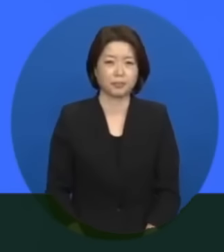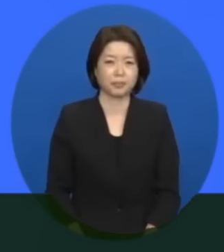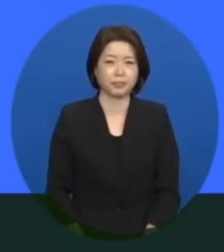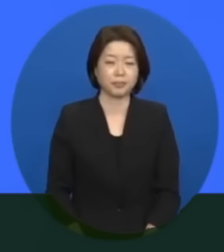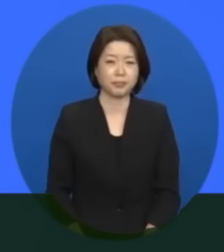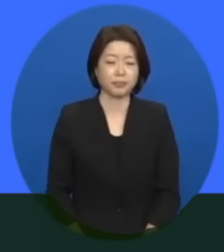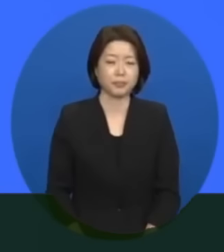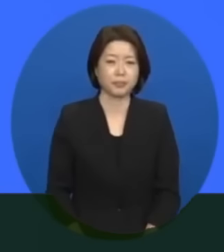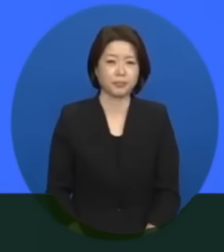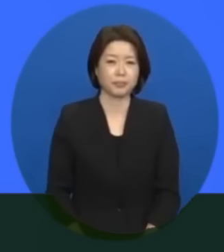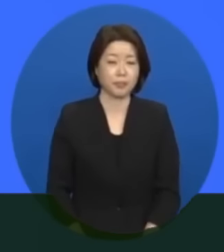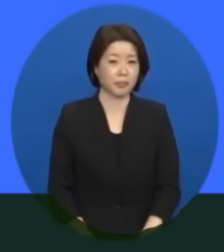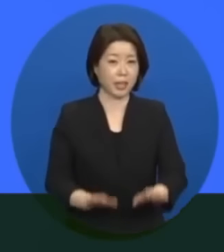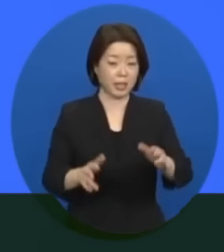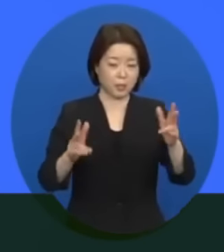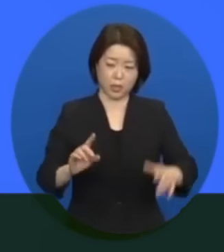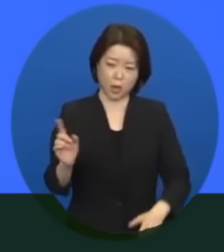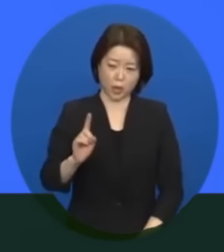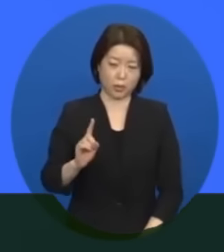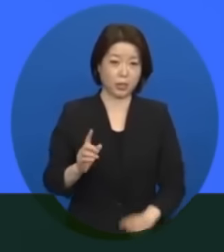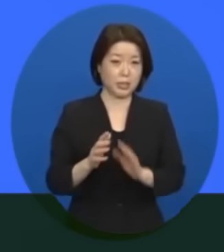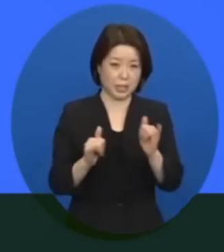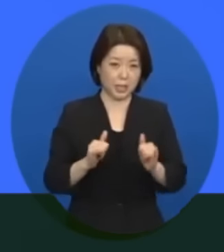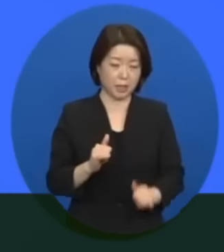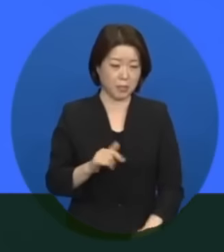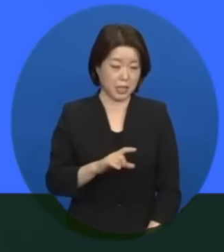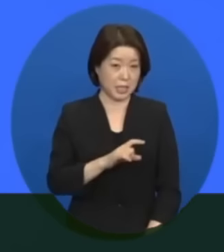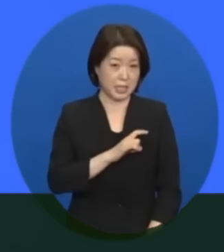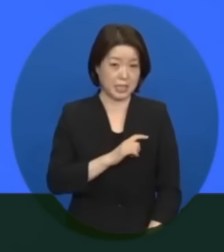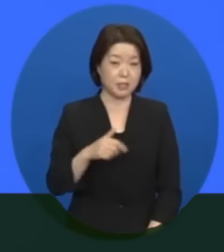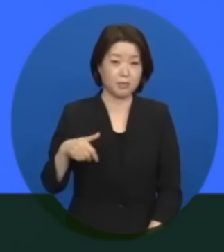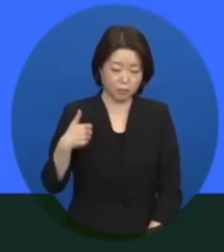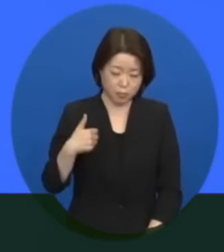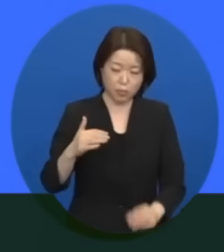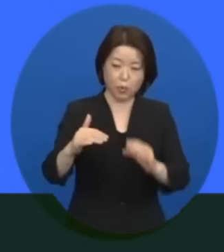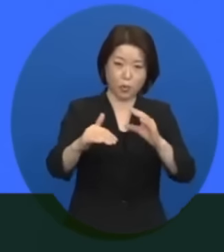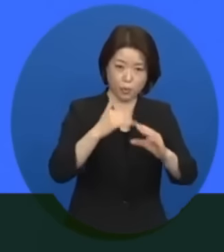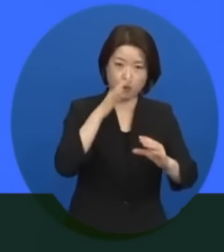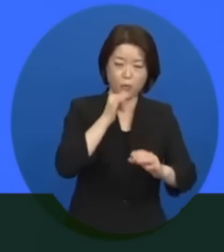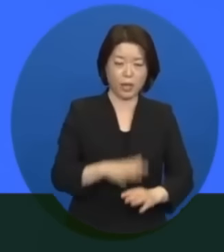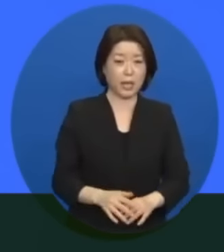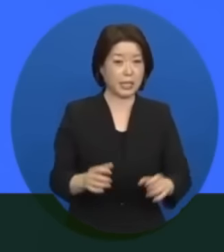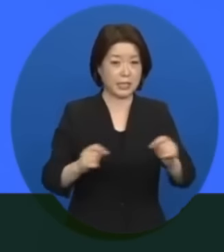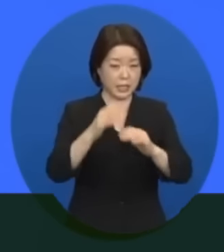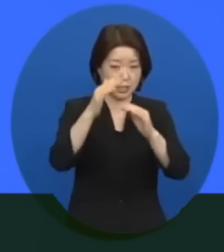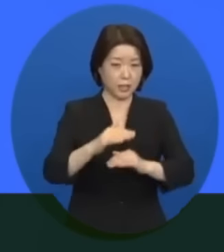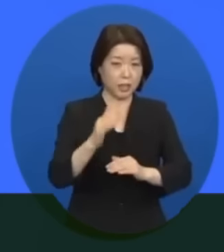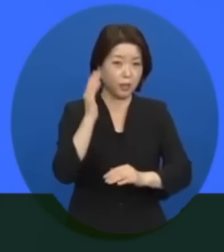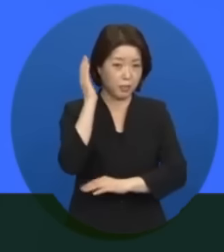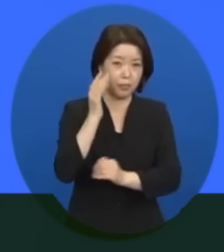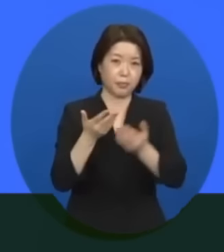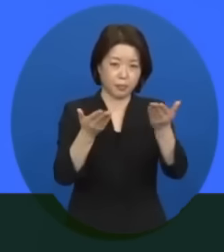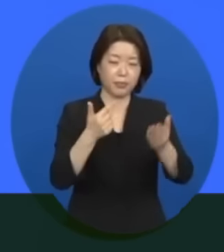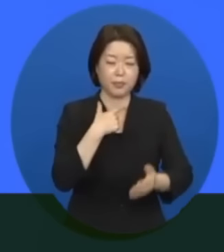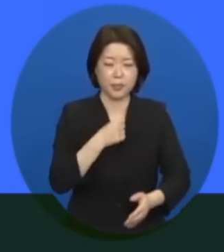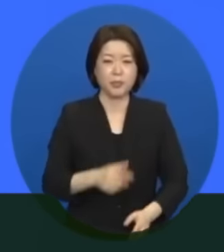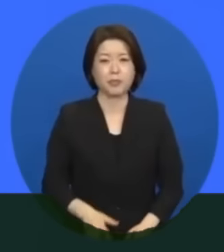사실입니다 이번 주에 어떤 분이 익명으로 저에게 이메일을 보내 오셔서 짧게 나누고 좀 마치려고